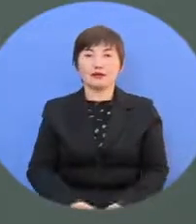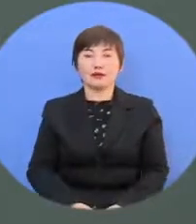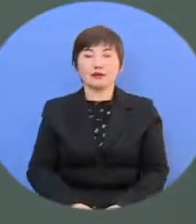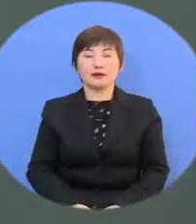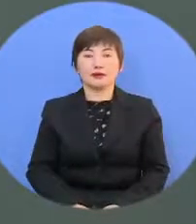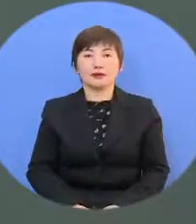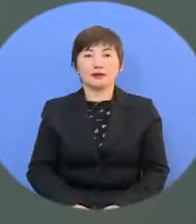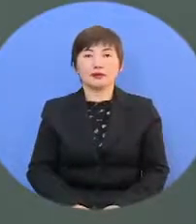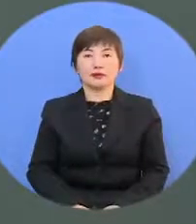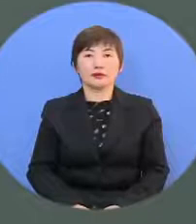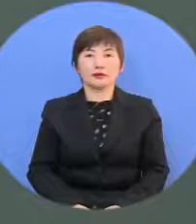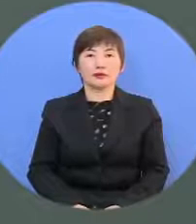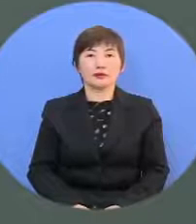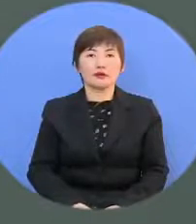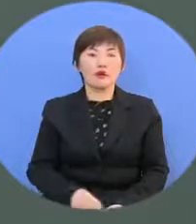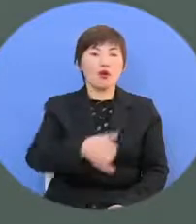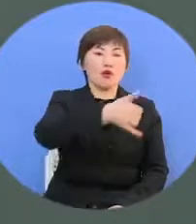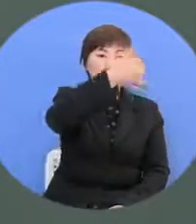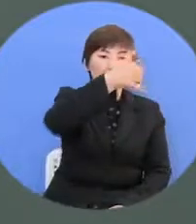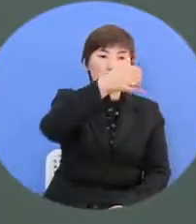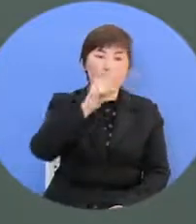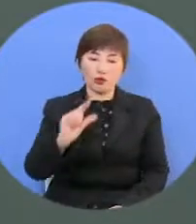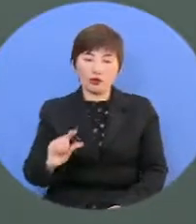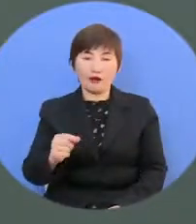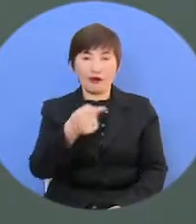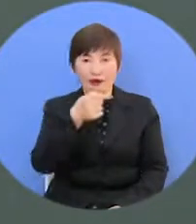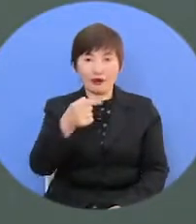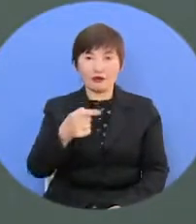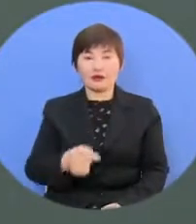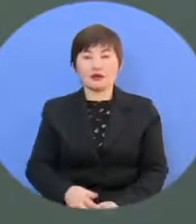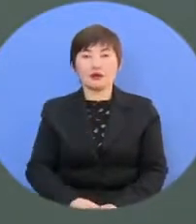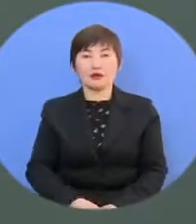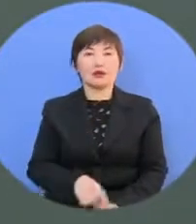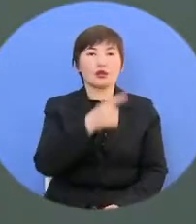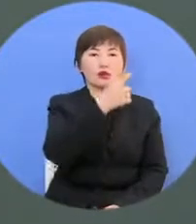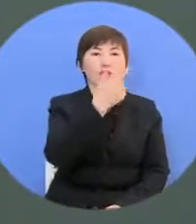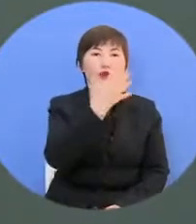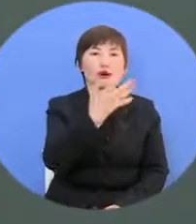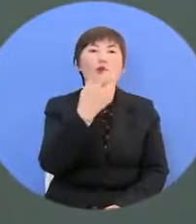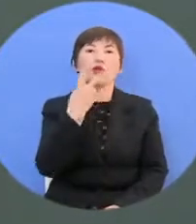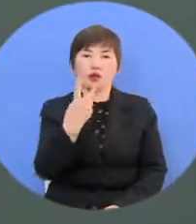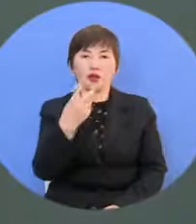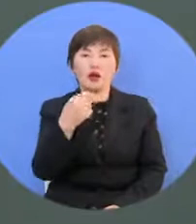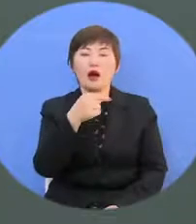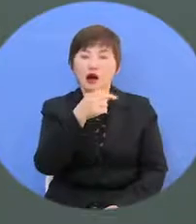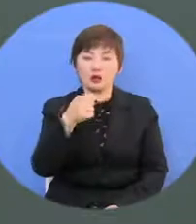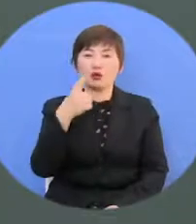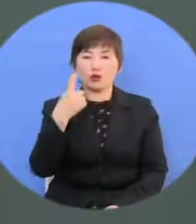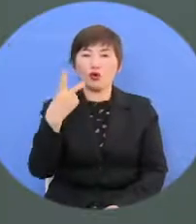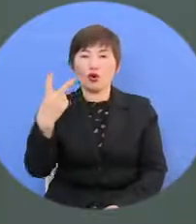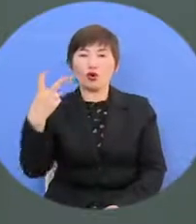см, хамгийн намх нь 122 см. За тэгэхээр 152-оос 122-ыг